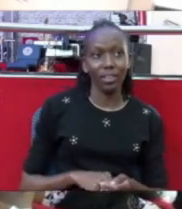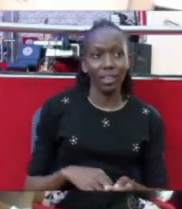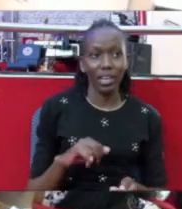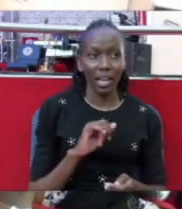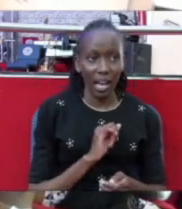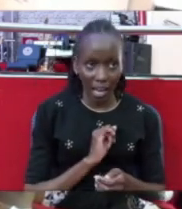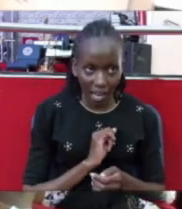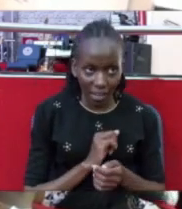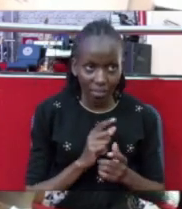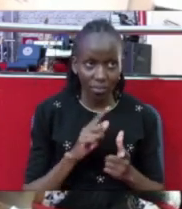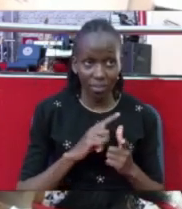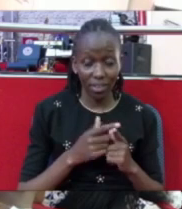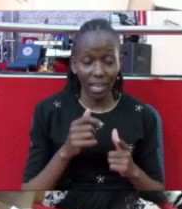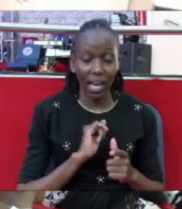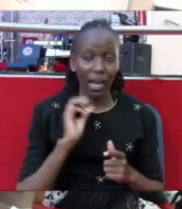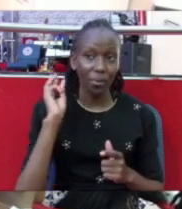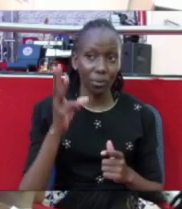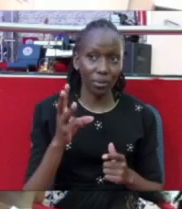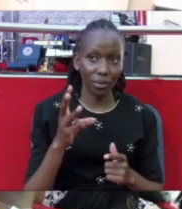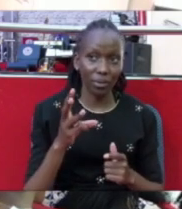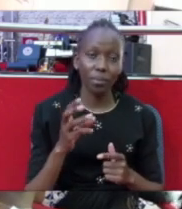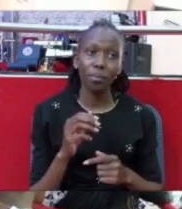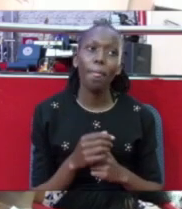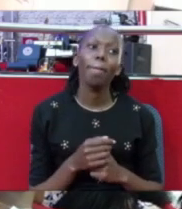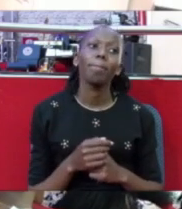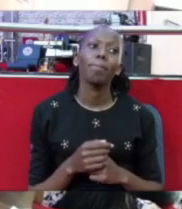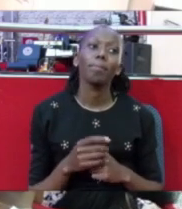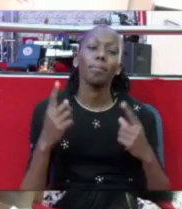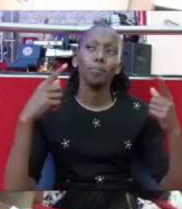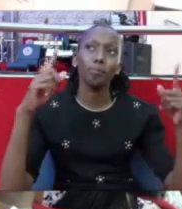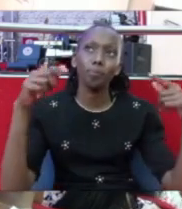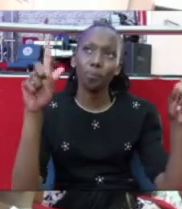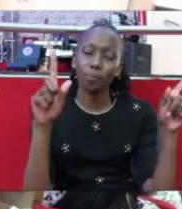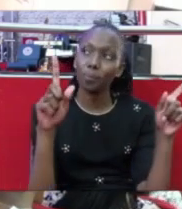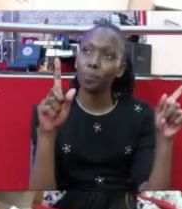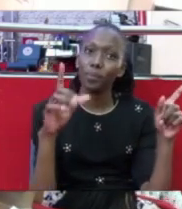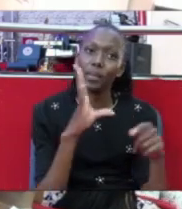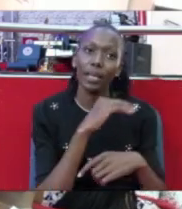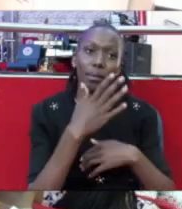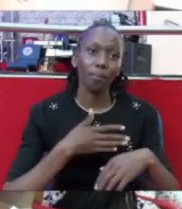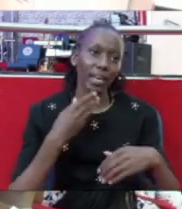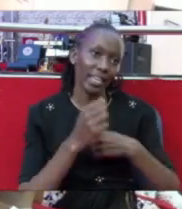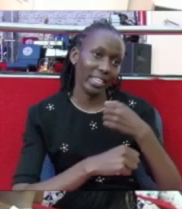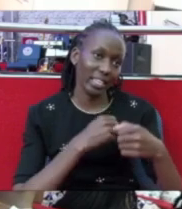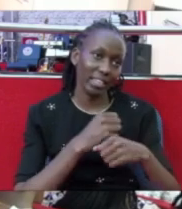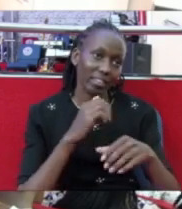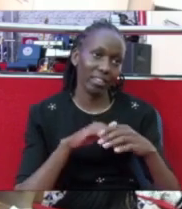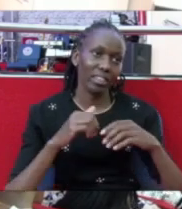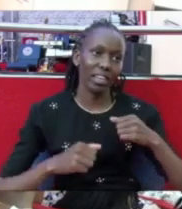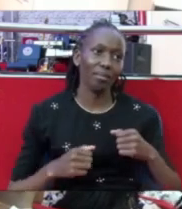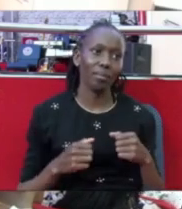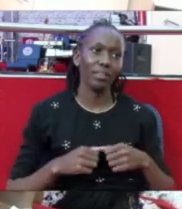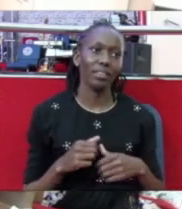my days in prosperity. Ili niweze kutumia siku zangu zote katika kunawirishwa. And my years in pressure. Na miaka